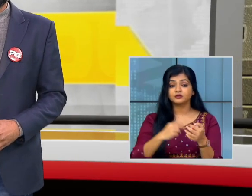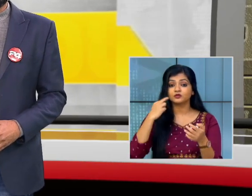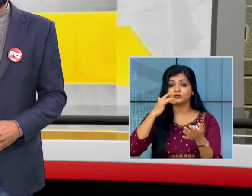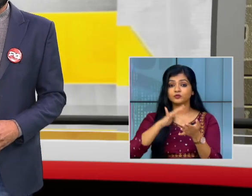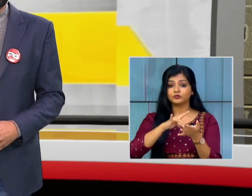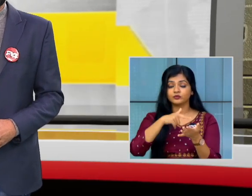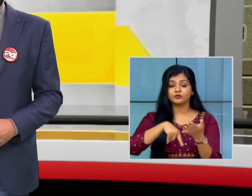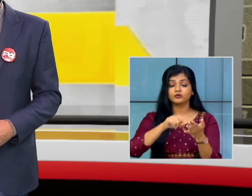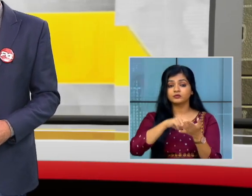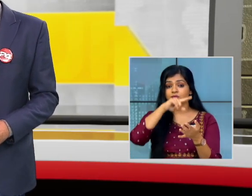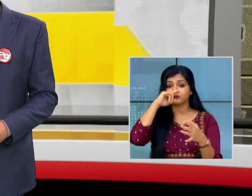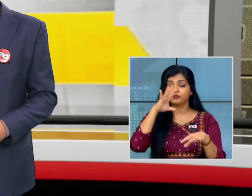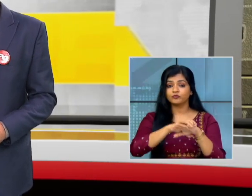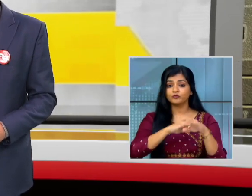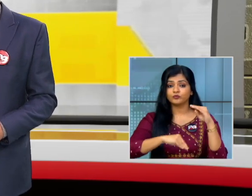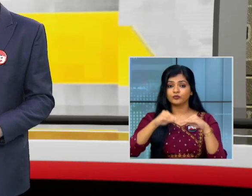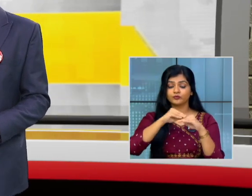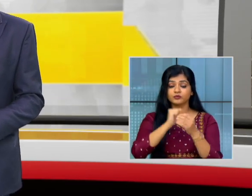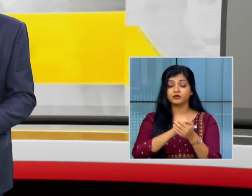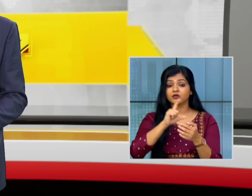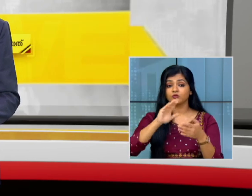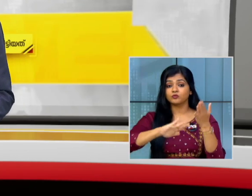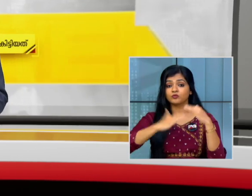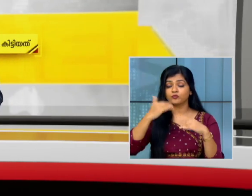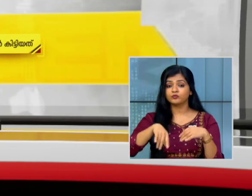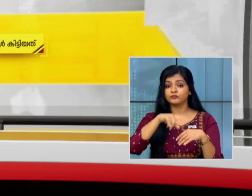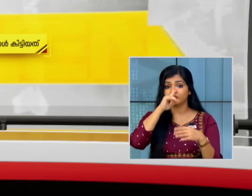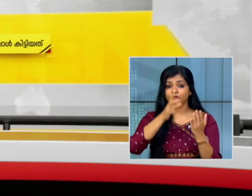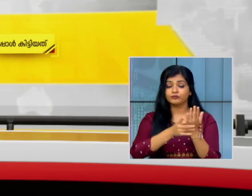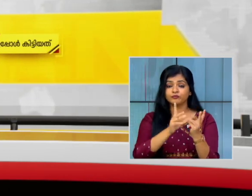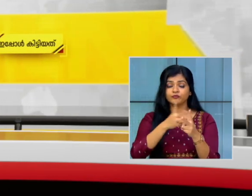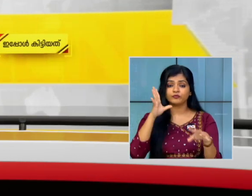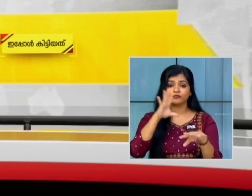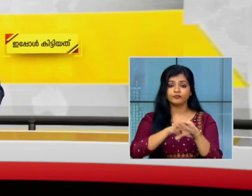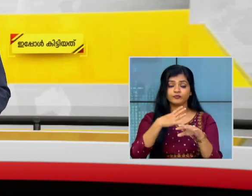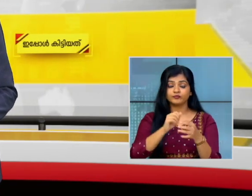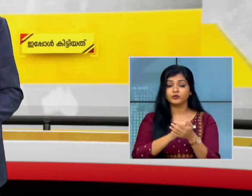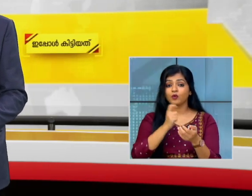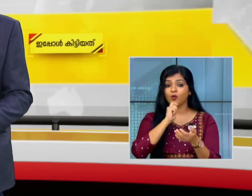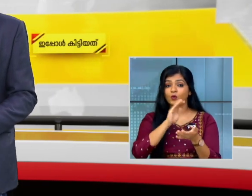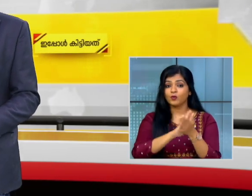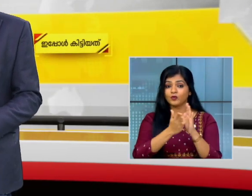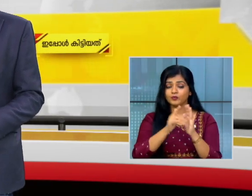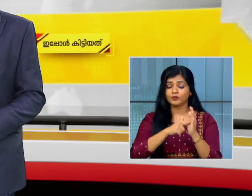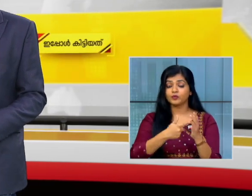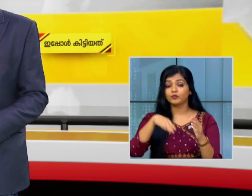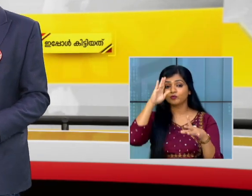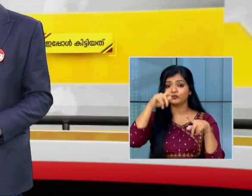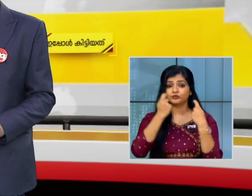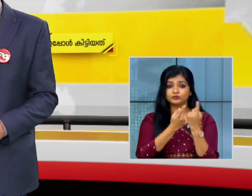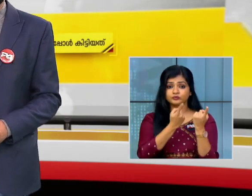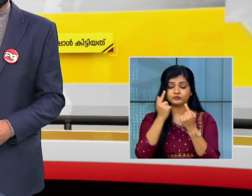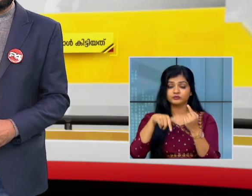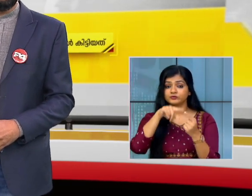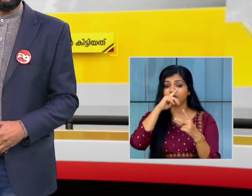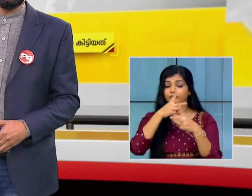ജില്ലയിൽ വൻ ലഹരിവേട്ട. നെയ്യാറ്റിൻകരയിൽ നിന്നും അമരവിളിയിൽ നിന്നും ലക്ഷക്കണക്കിന് രൂപയുടെ കഞ്ചാവ് പിടികൂടി. ഓണം സ്പെഷ്യൽ ഡ്രൈവിന്റെ ഭാഗമായി എക്സൈസ് നടത്തിയ പരിശോധനയിലാണ്